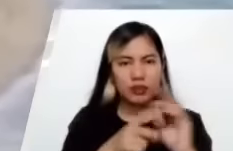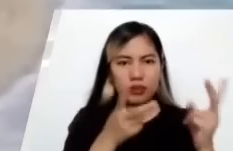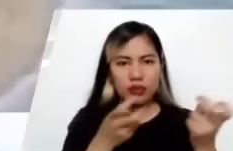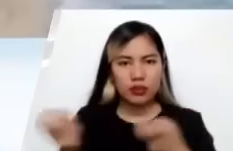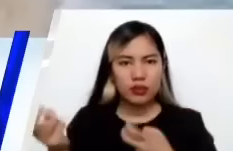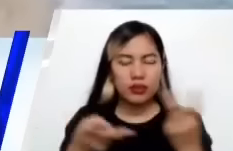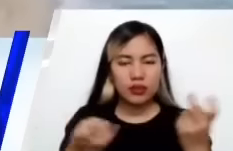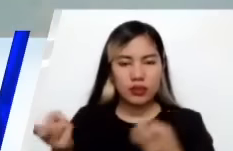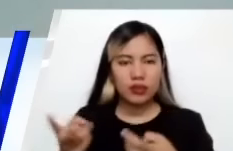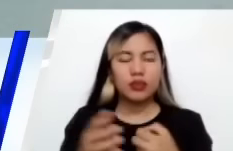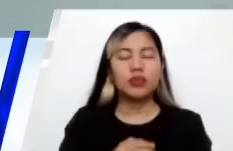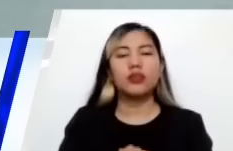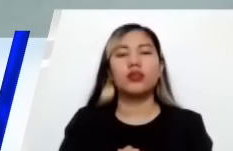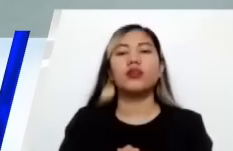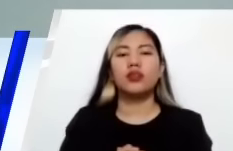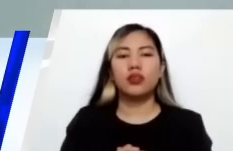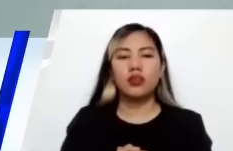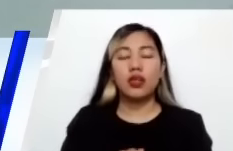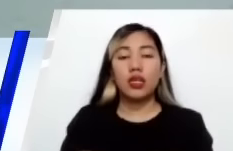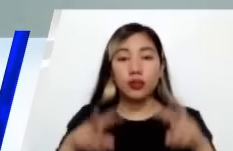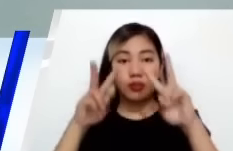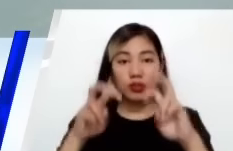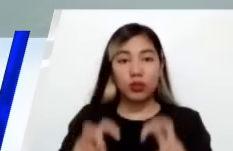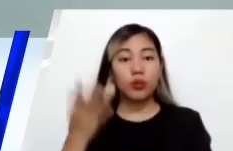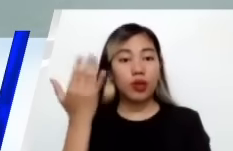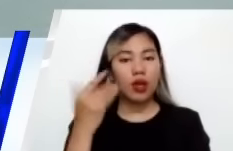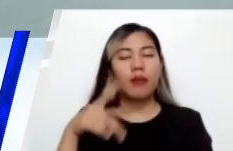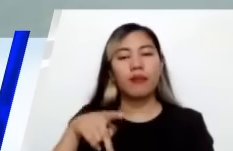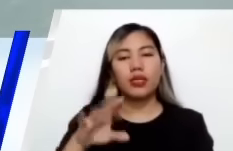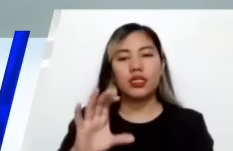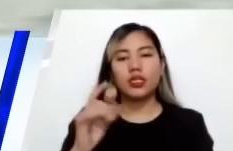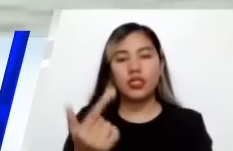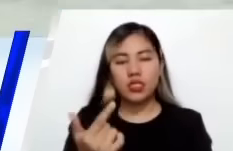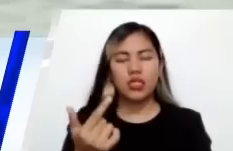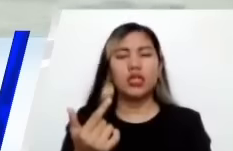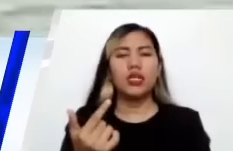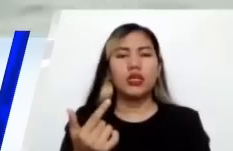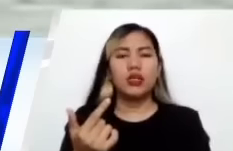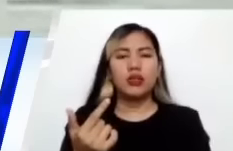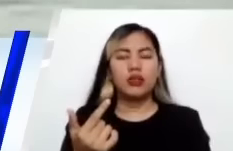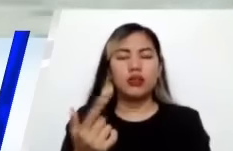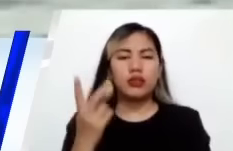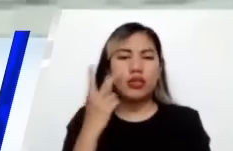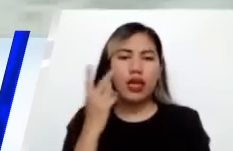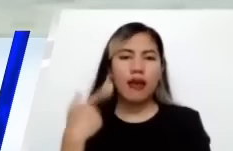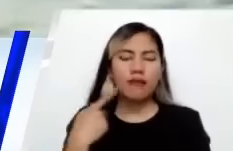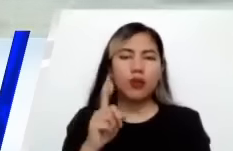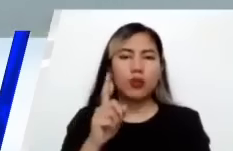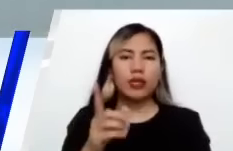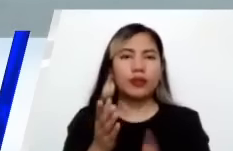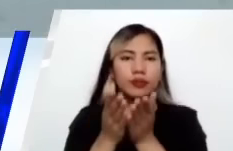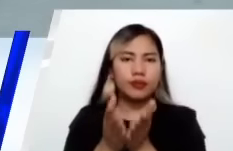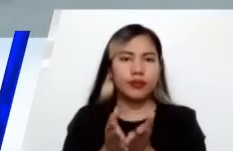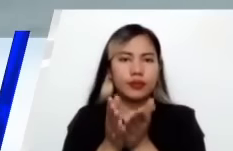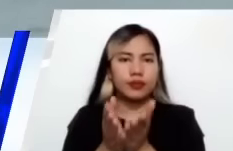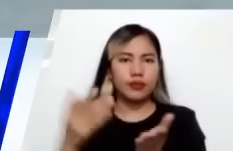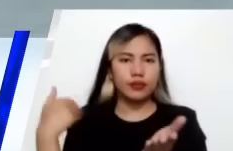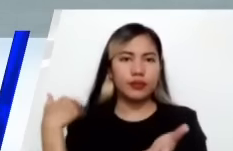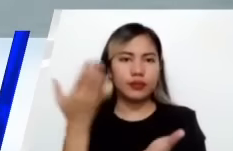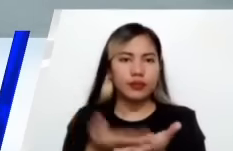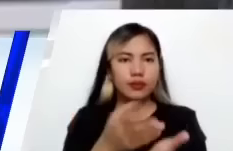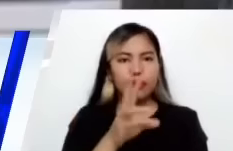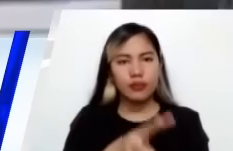nang kumpirmahin ng Philippine Coast Guard Station ng Davao Oriental ang pagdaong ng isang sea vessel sa bayan ng Tarragona noong